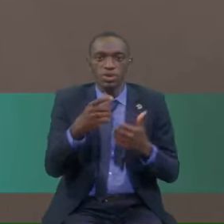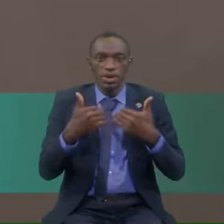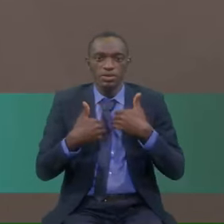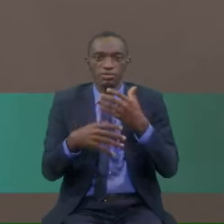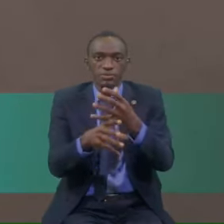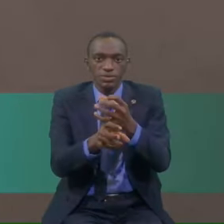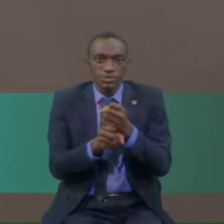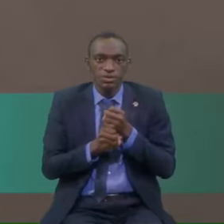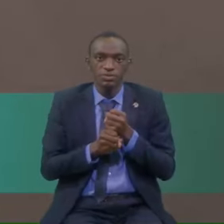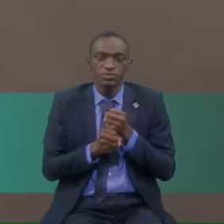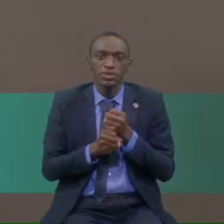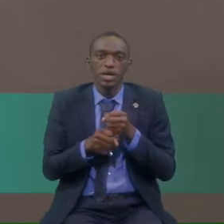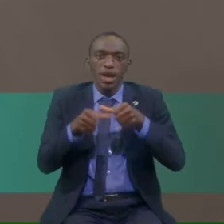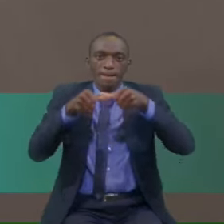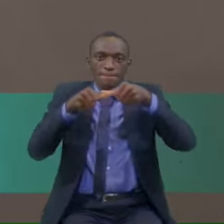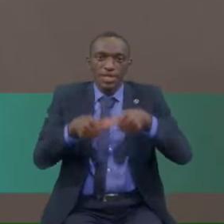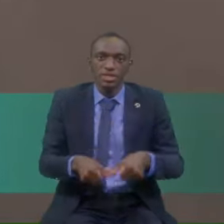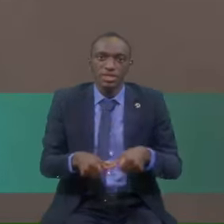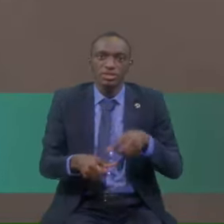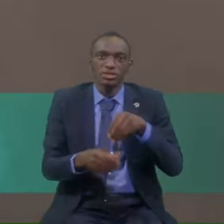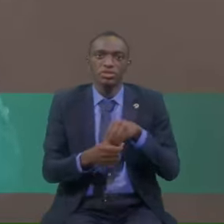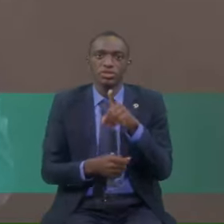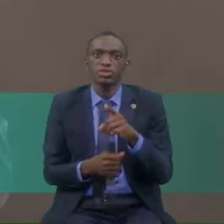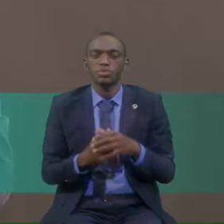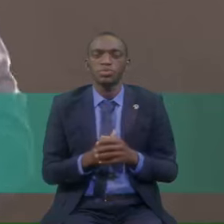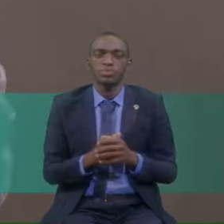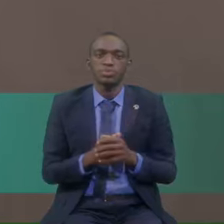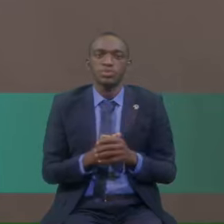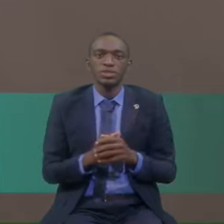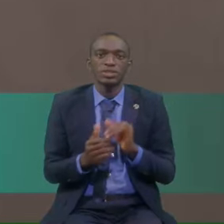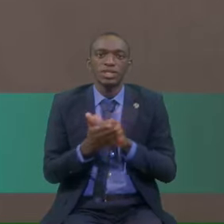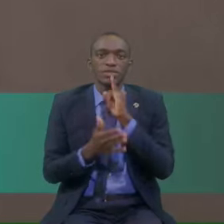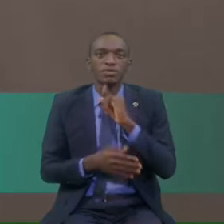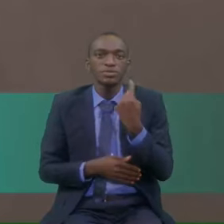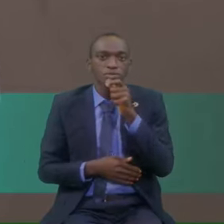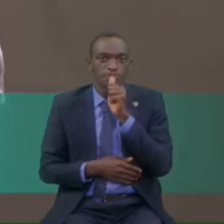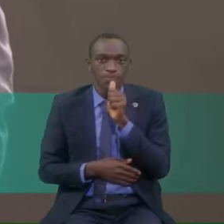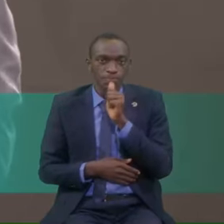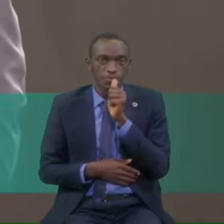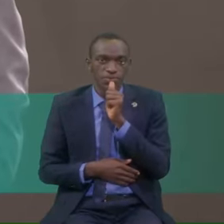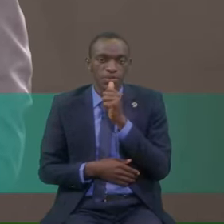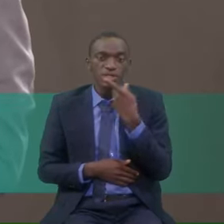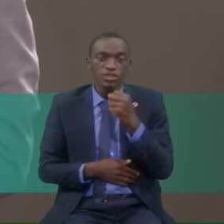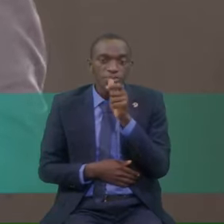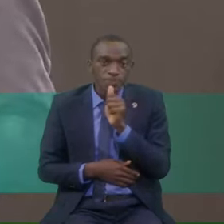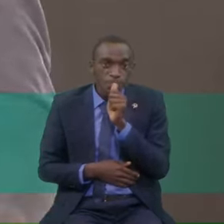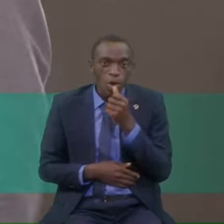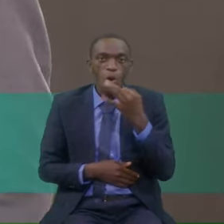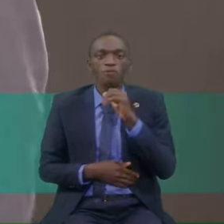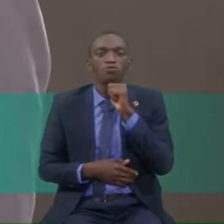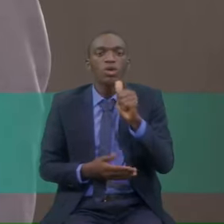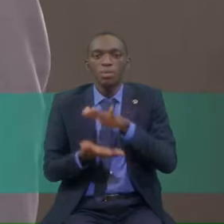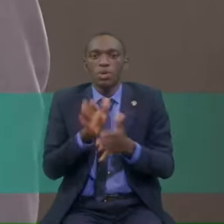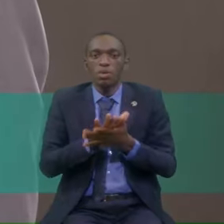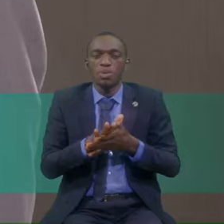L'onction que vous avez reçue, 1 Jean 2, 27. Ça, c'est le secret. Le secret. Pour